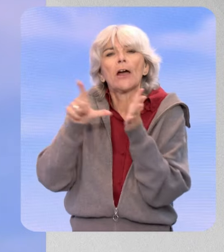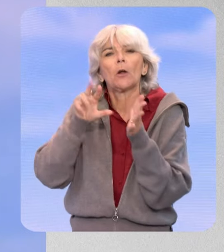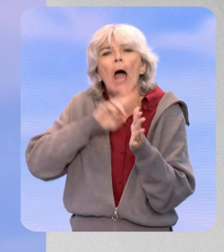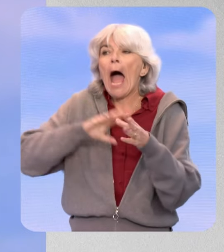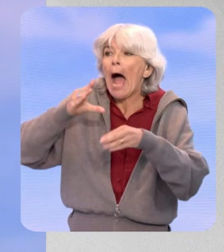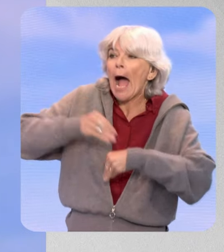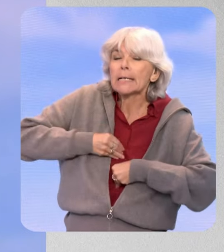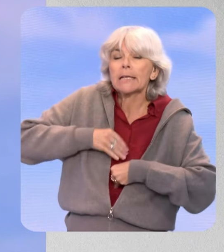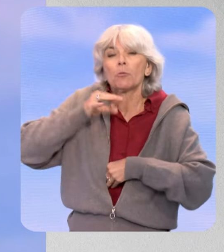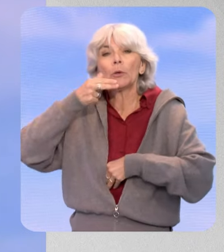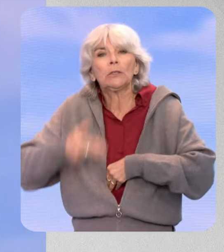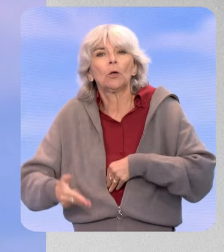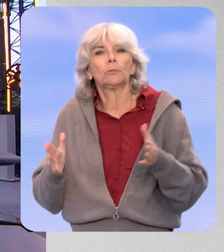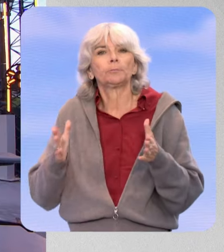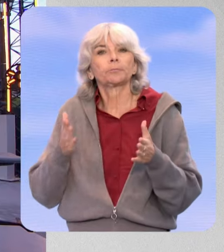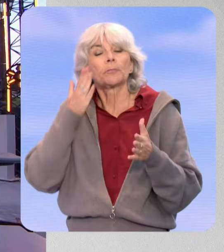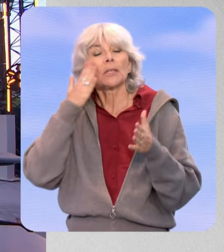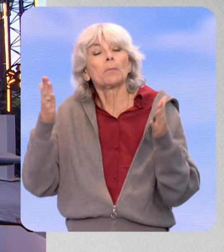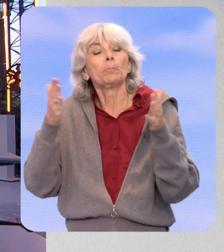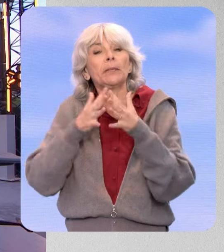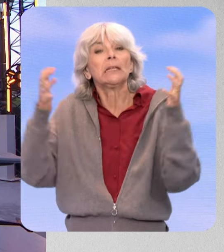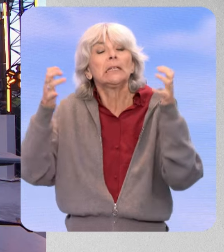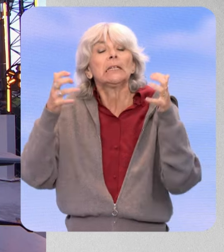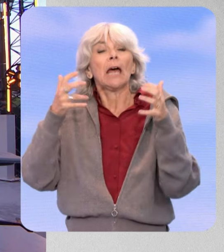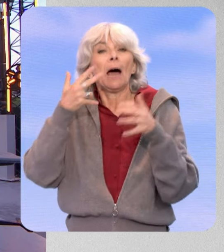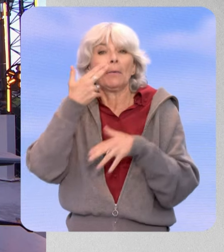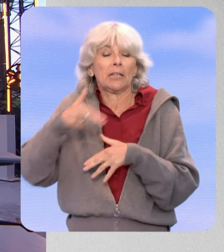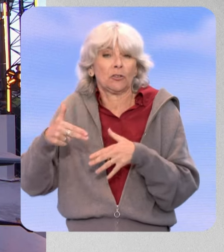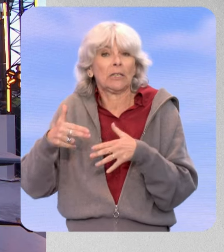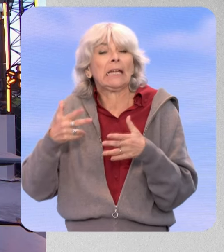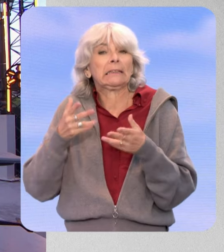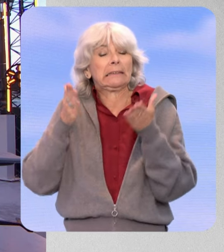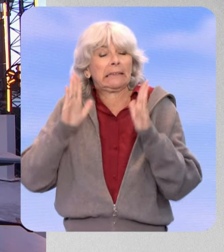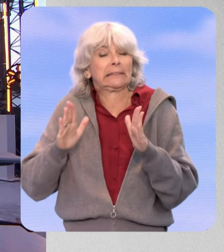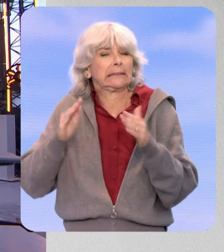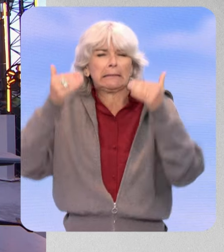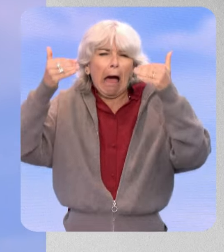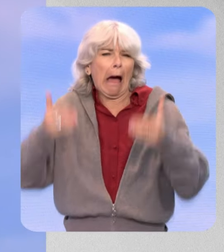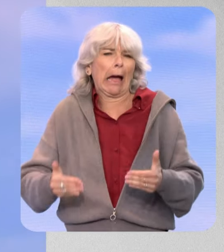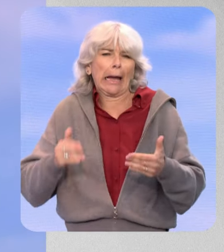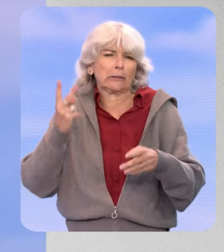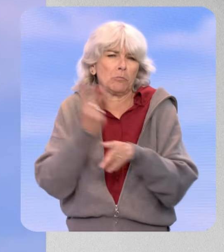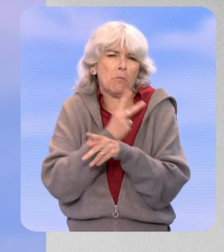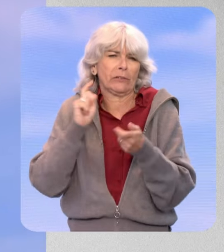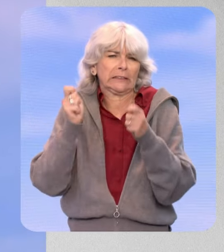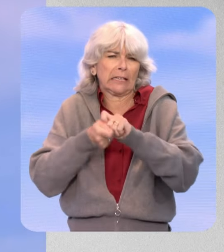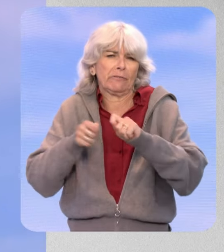accepte le verdict du Parlement, si le Parlement décide, comme je le souhaite, comme nous le souhaitons, en finir avec cette mauvaise réforme des